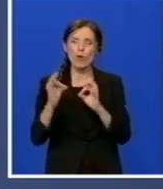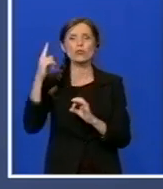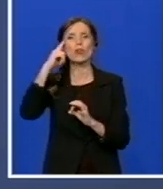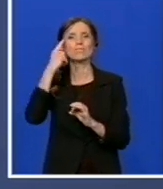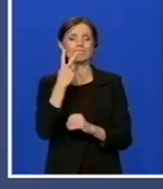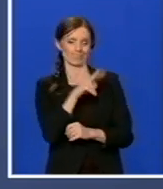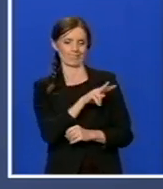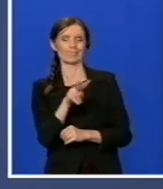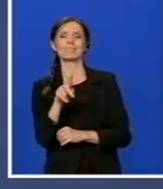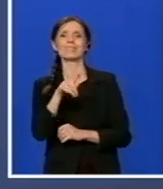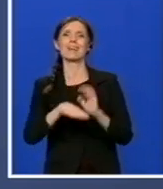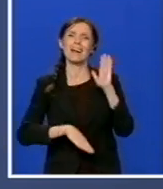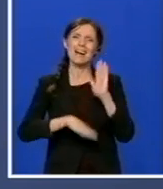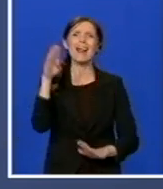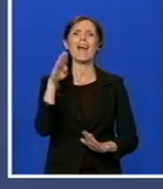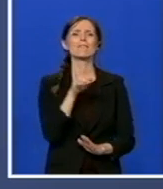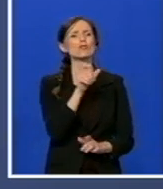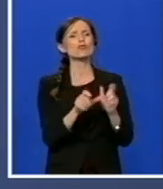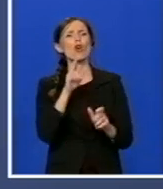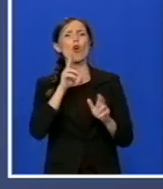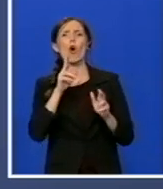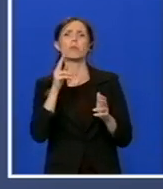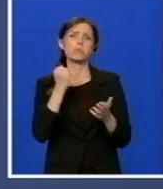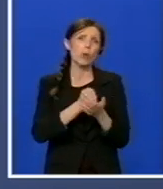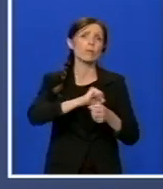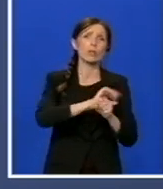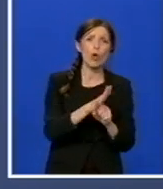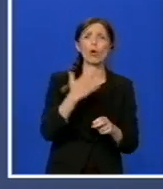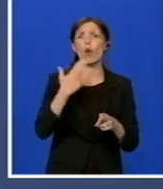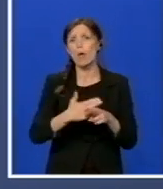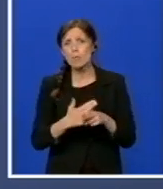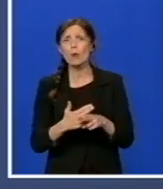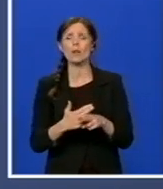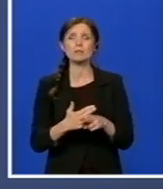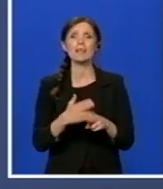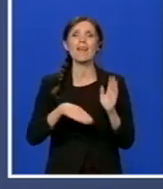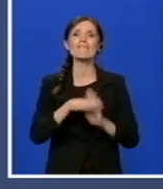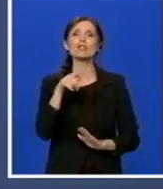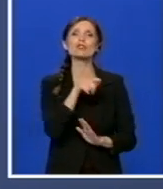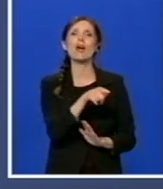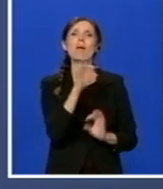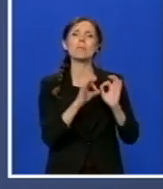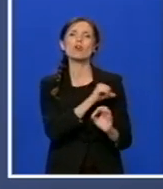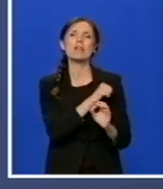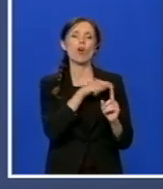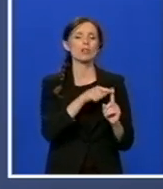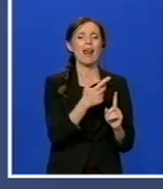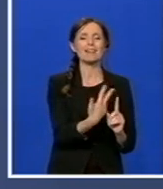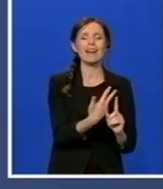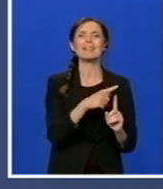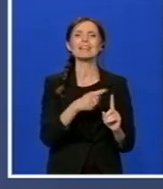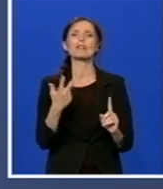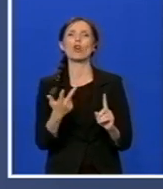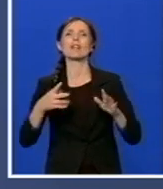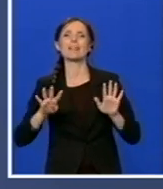pacijenata koji su imali ili imaju COVID-19 bio u uzrasnim grupama od 30 do 39 godina i